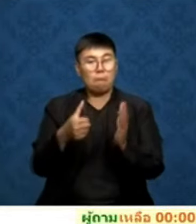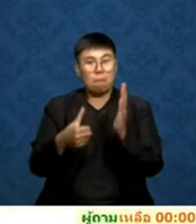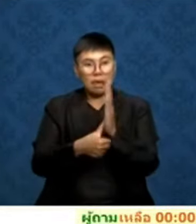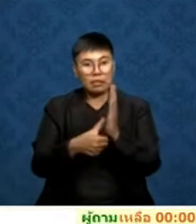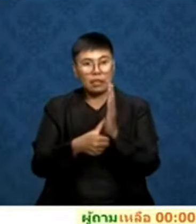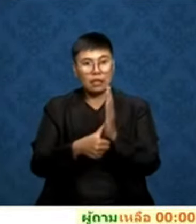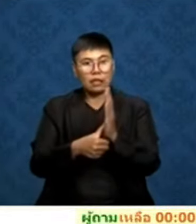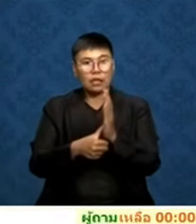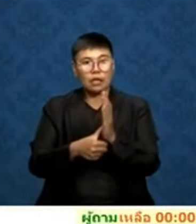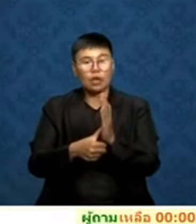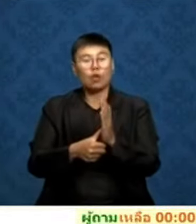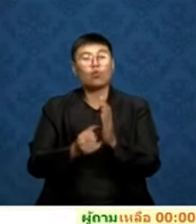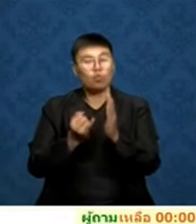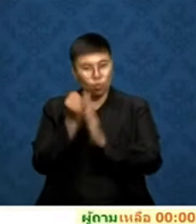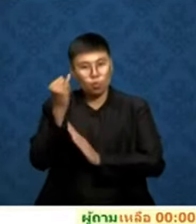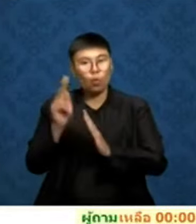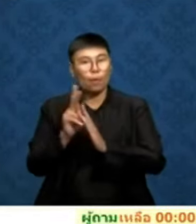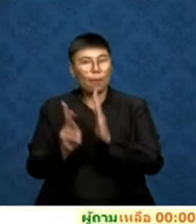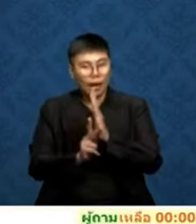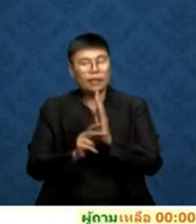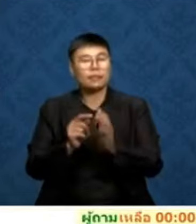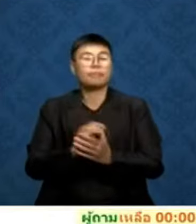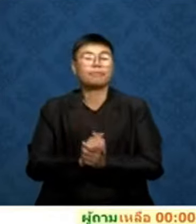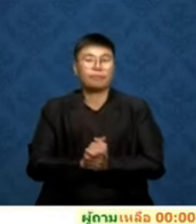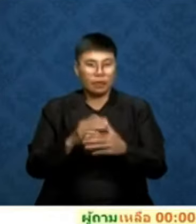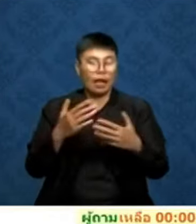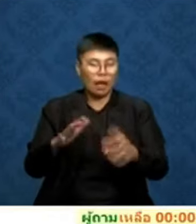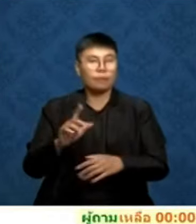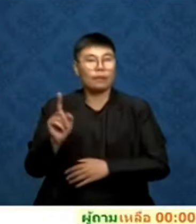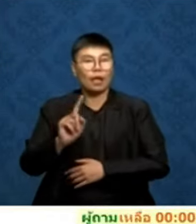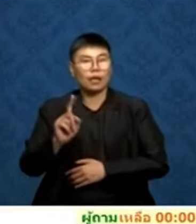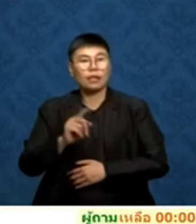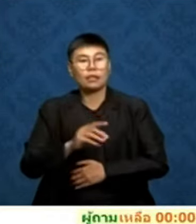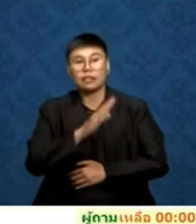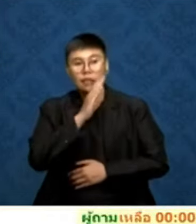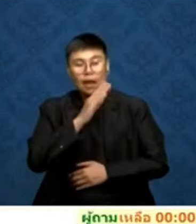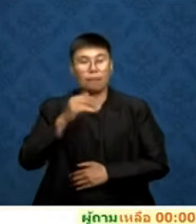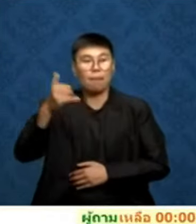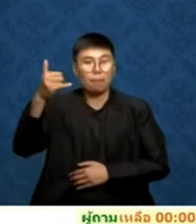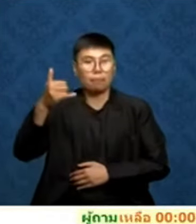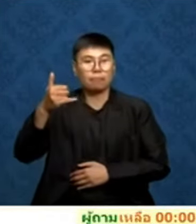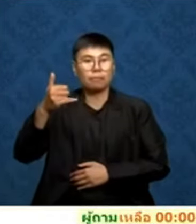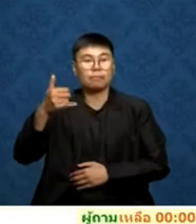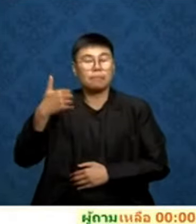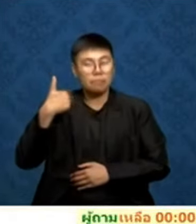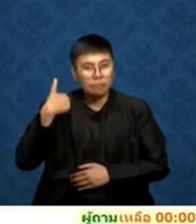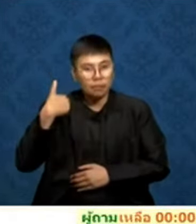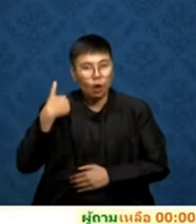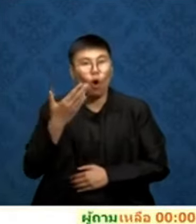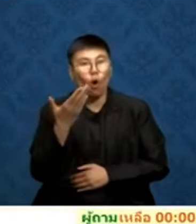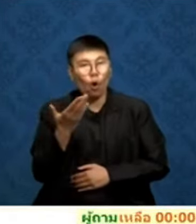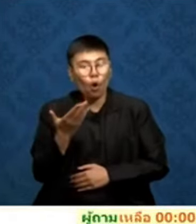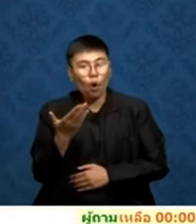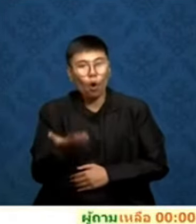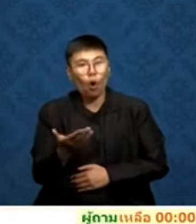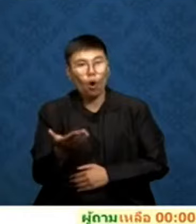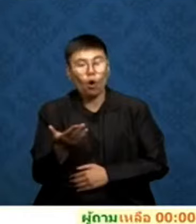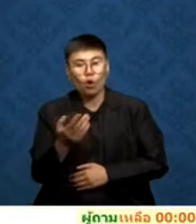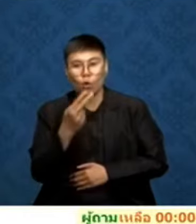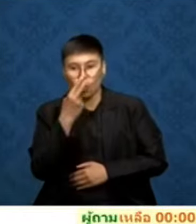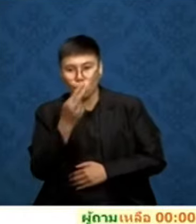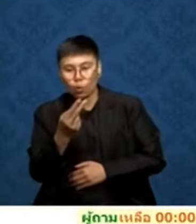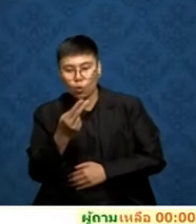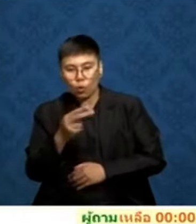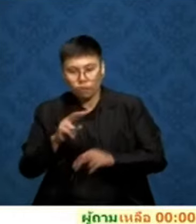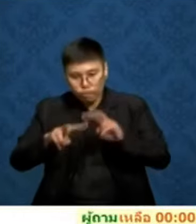นะตามที่ควรจะเป็นนะครับเพราะนั้นก็เท่ากับว่านะค่าเข้ามาเราก็จะต้องขอ verify ยอดการซื้อขายหรือตรวจสอบ